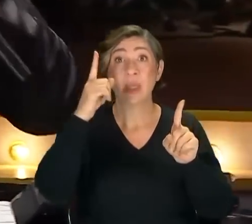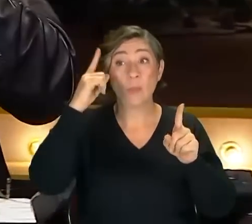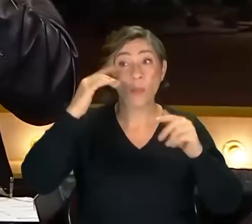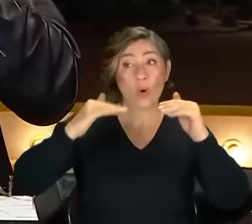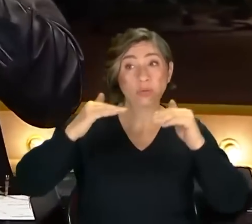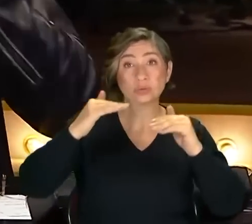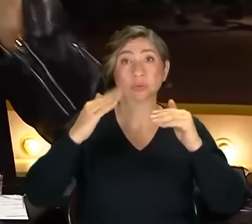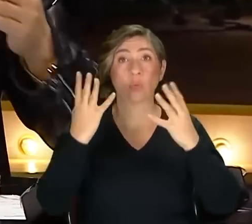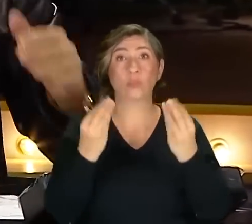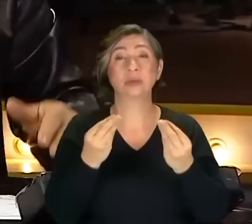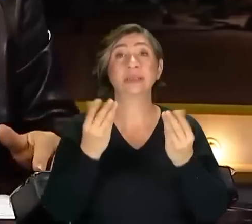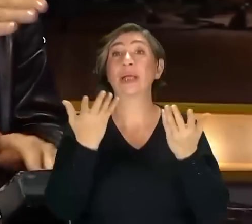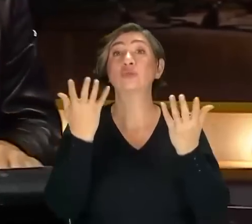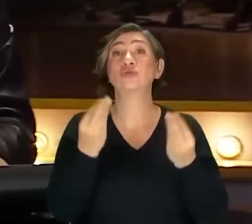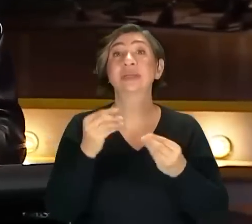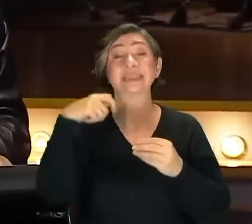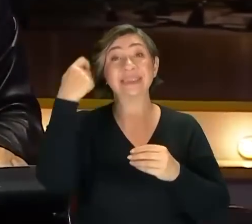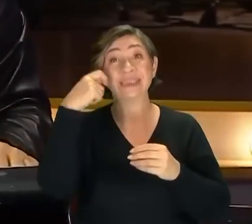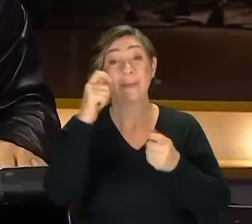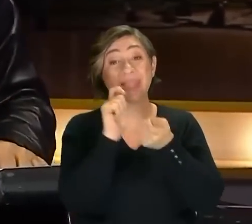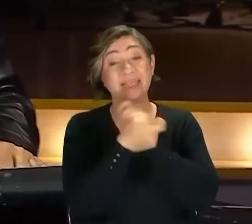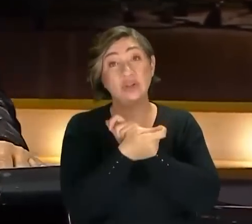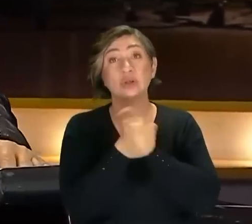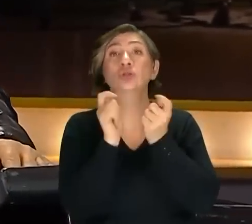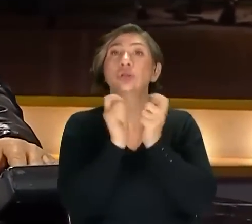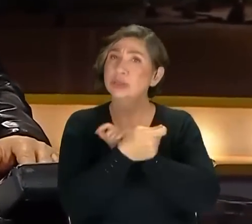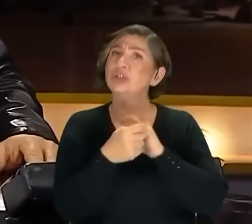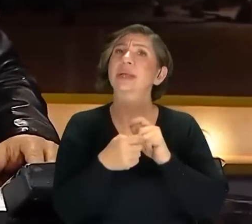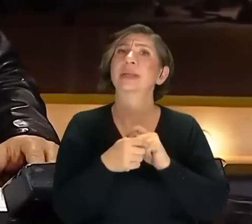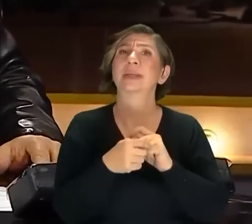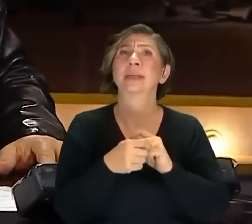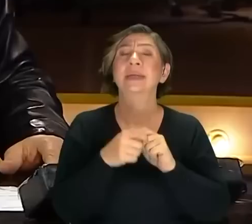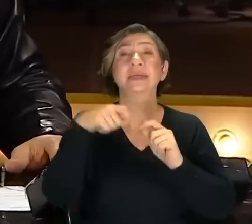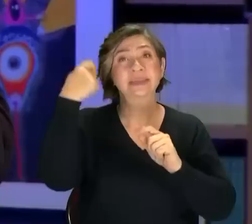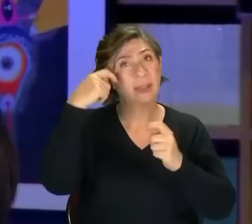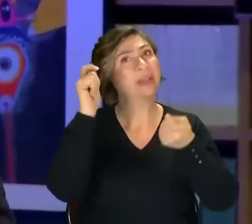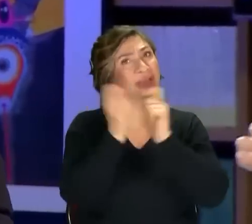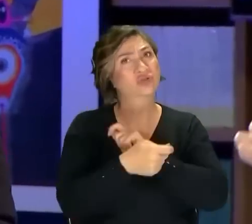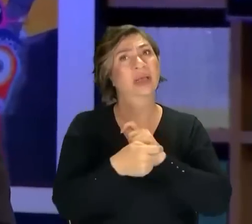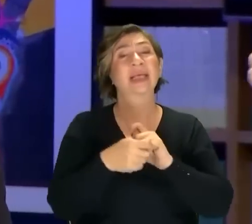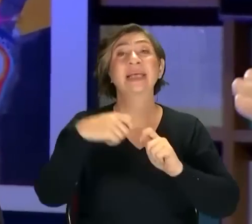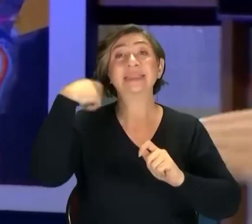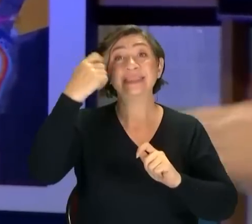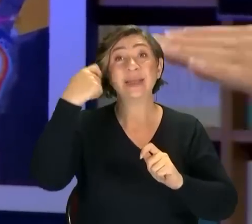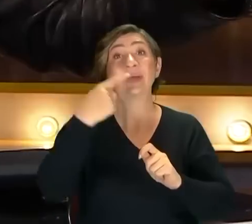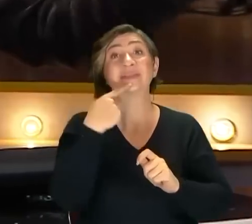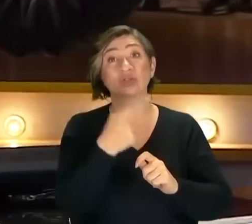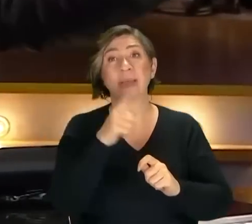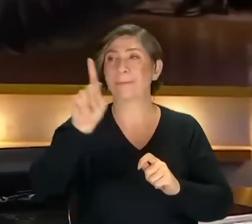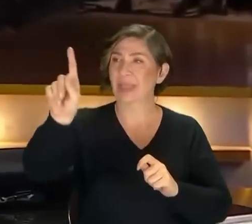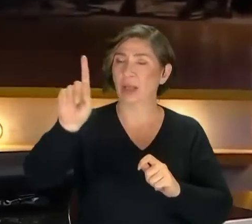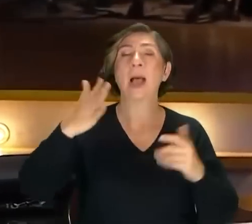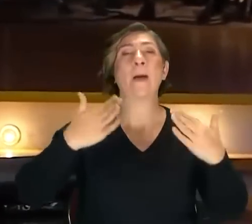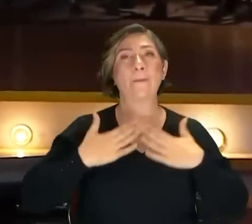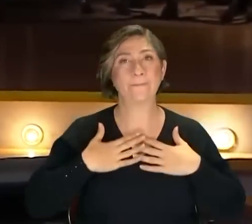ölçüsü alma filan oldu. Ne olacak mesela? Sinemayı değiştirecek. Ve değişecek hakikaten. Kesinlikle değişecek. Sinema değişecek. Sinema çünkü diyecek ki bir dakika